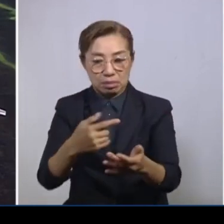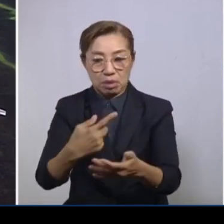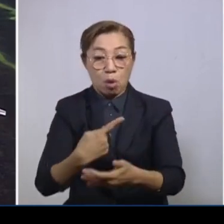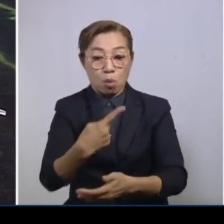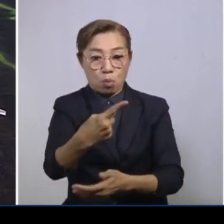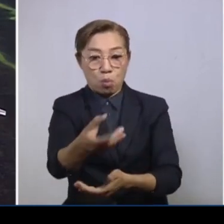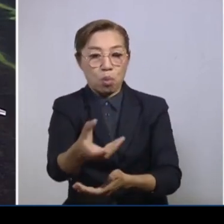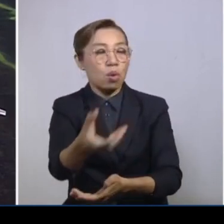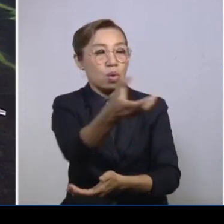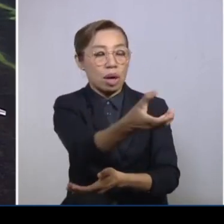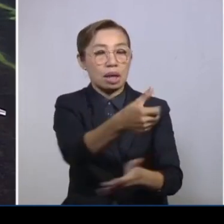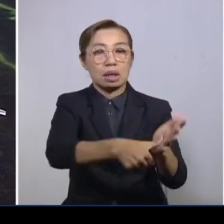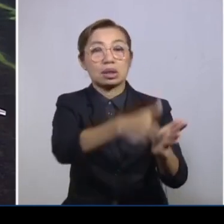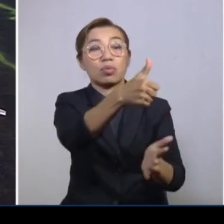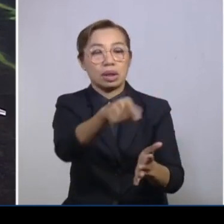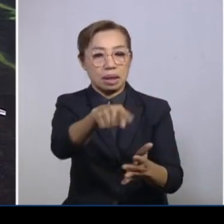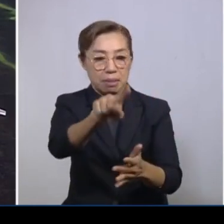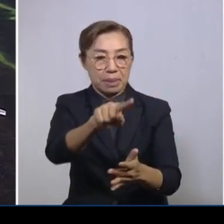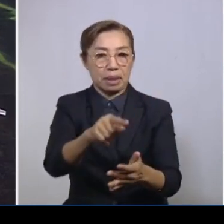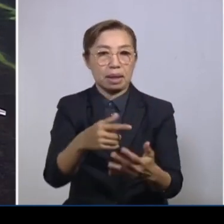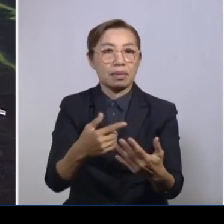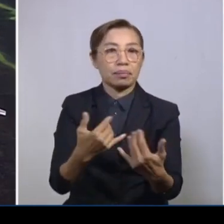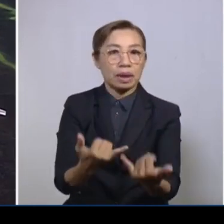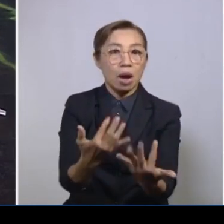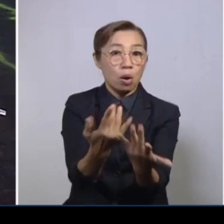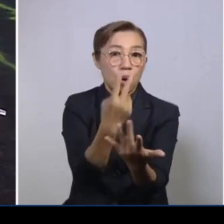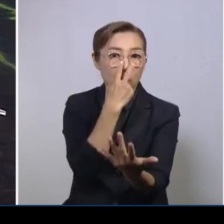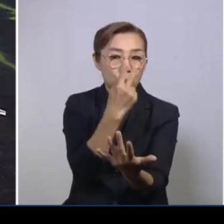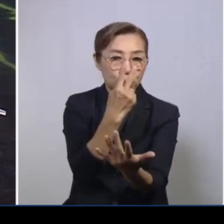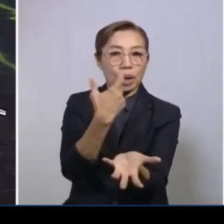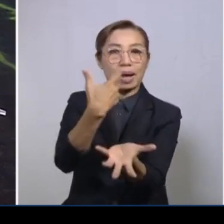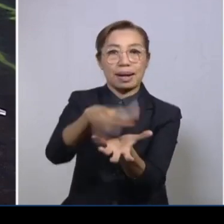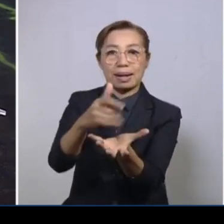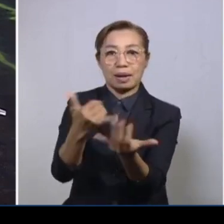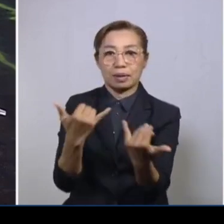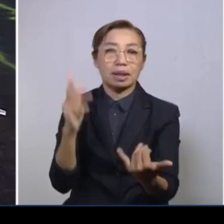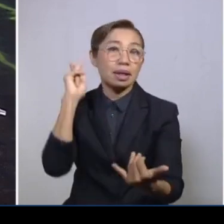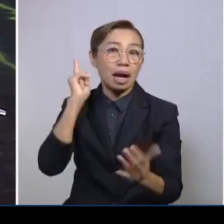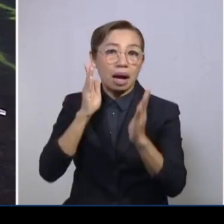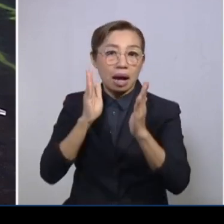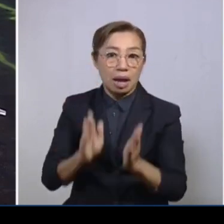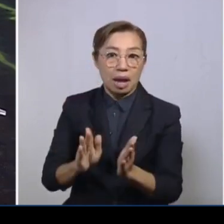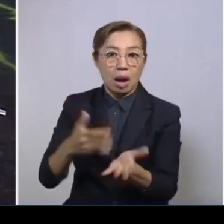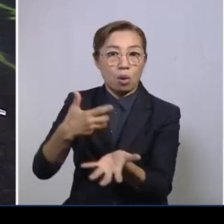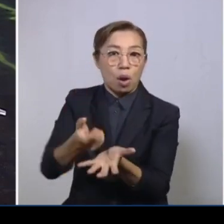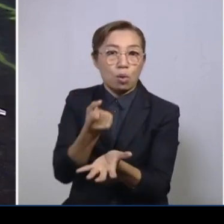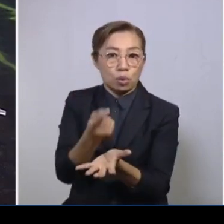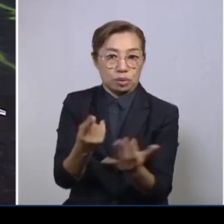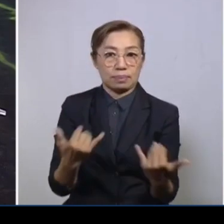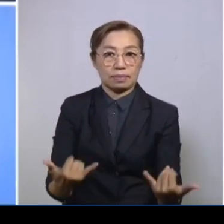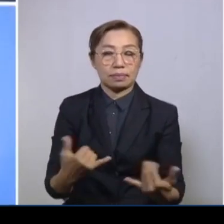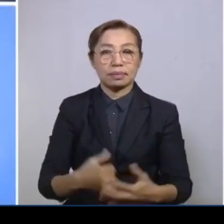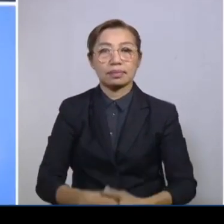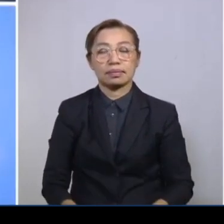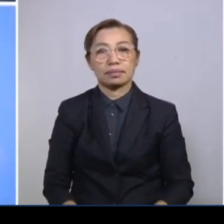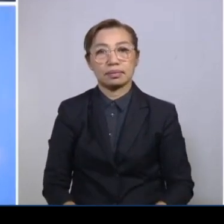ก้ไขหนี้นอกระบบได้ก็อาจจะดูตามความเหมาะสมนะคะเราไปติดตามรายละเอียดทั้งหมดกับคุณพิษณุแป้นวงรายงานสดเข้ามา